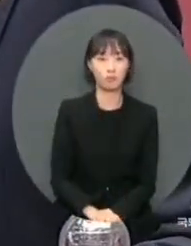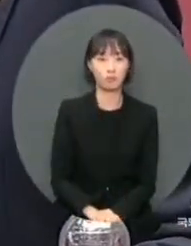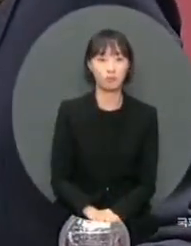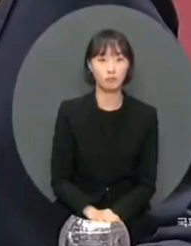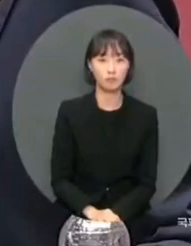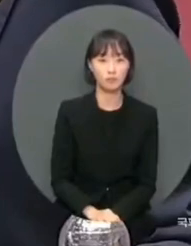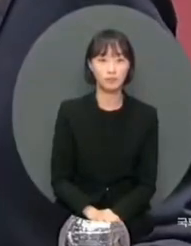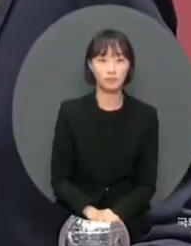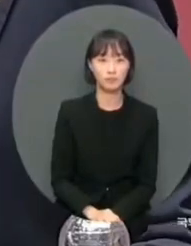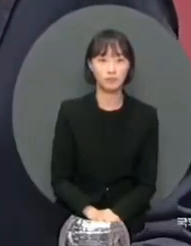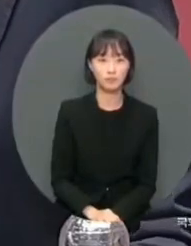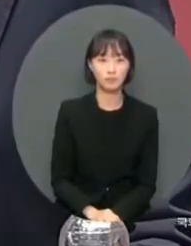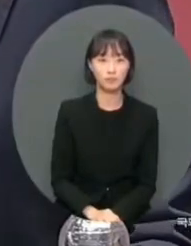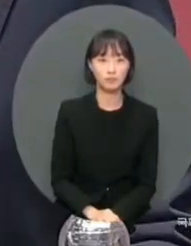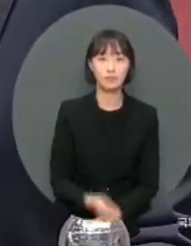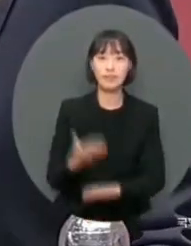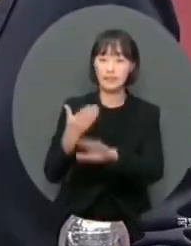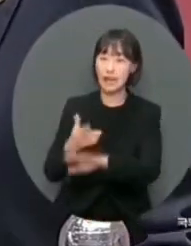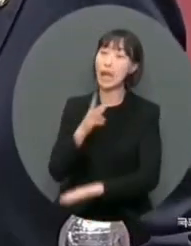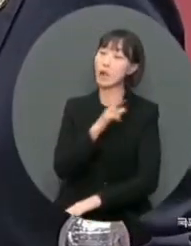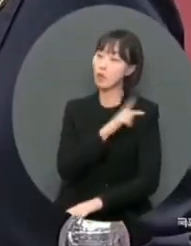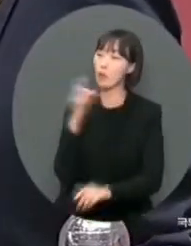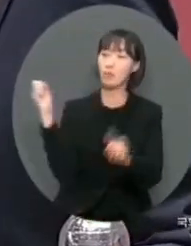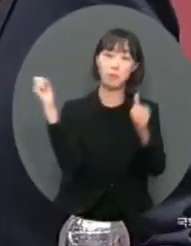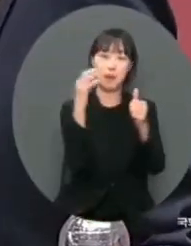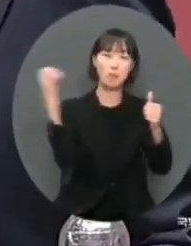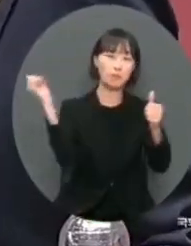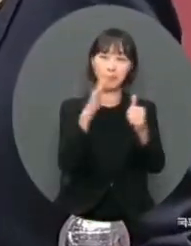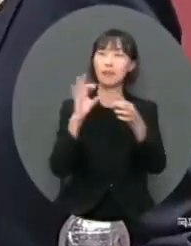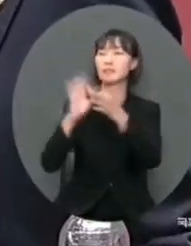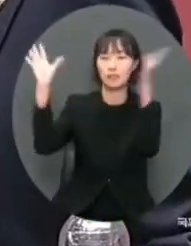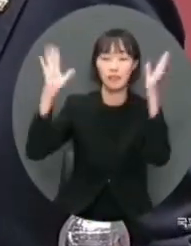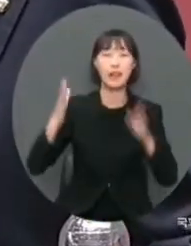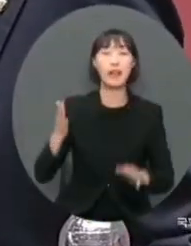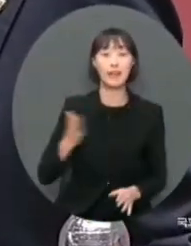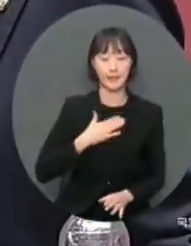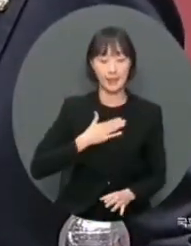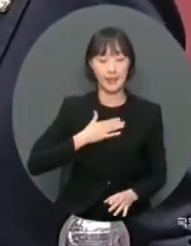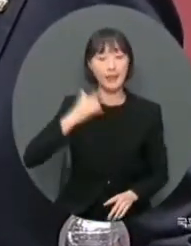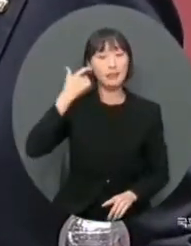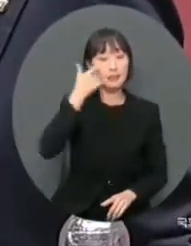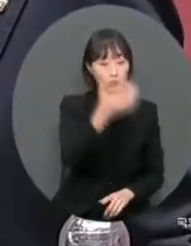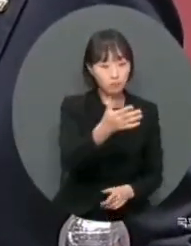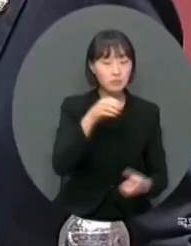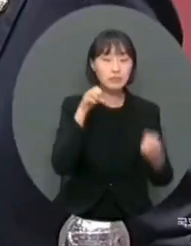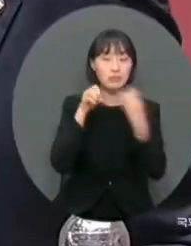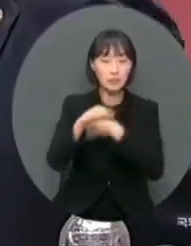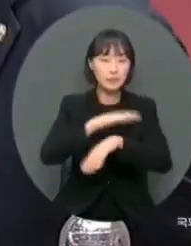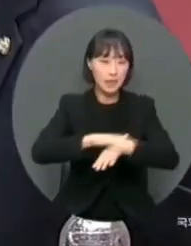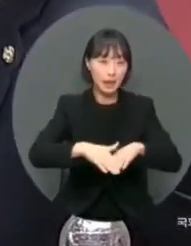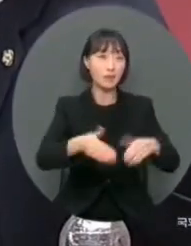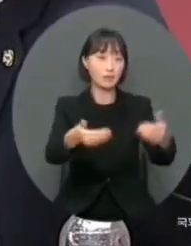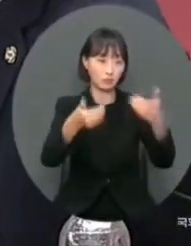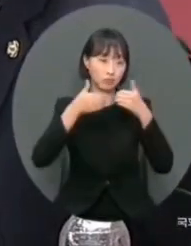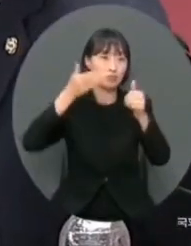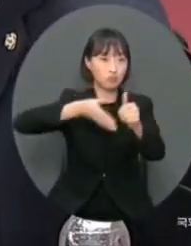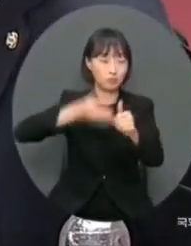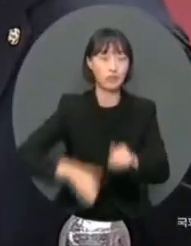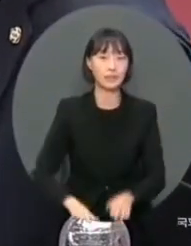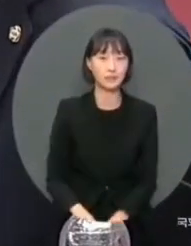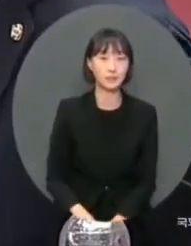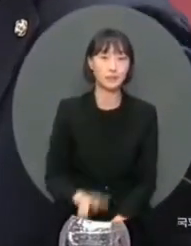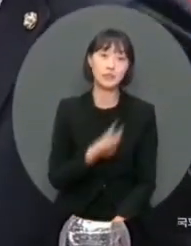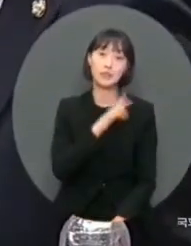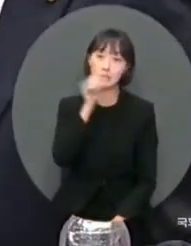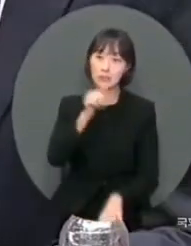그러니 그냥 저와 다른 의원님들이 뭐라고 하든 저와의 질답에 집중해 주셨으면 좋겠습니다. 의장님께서도 그렇게